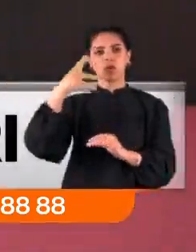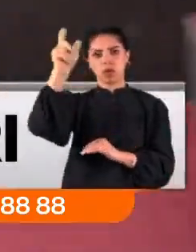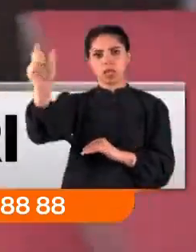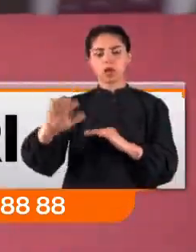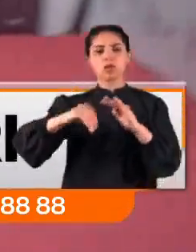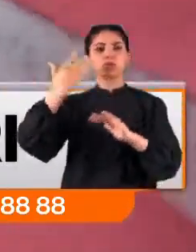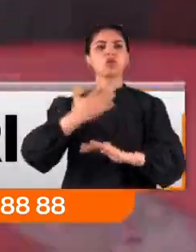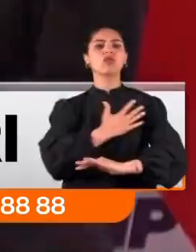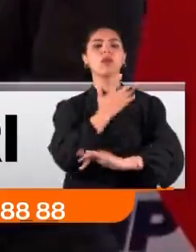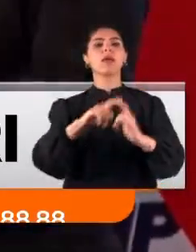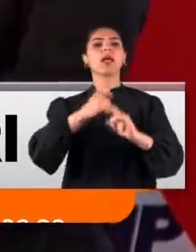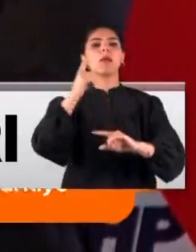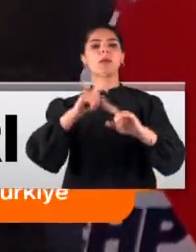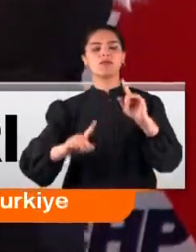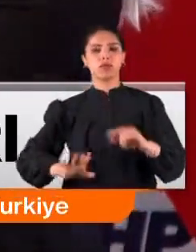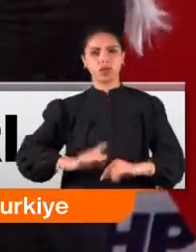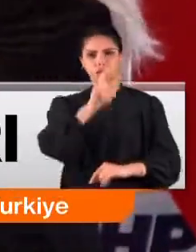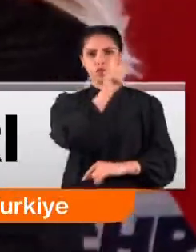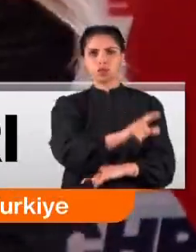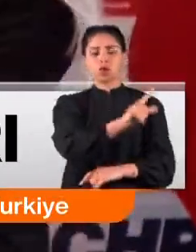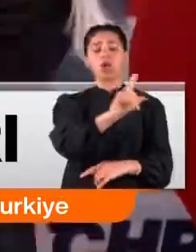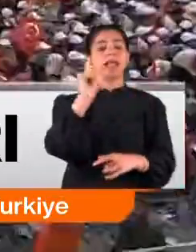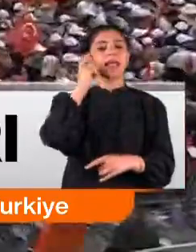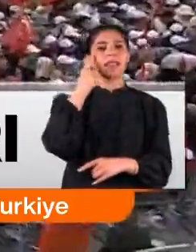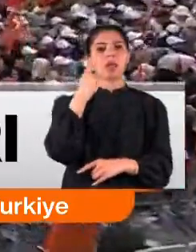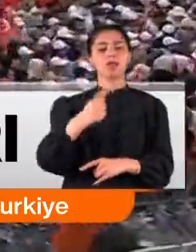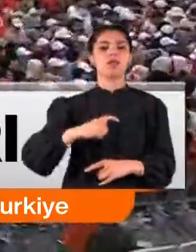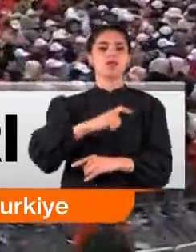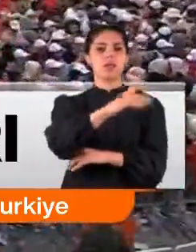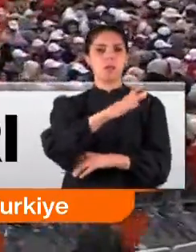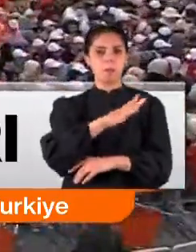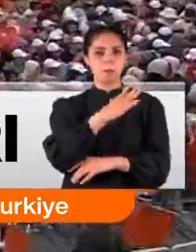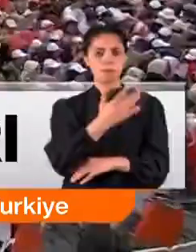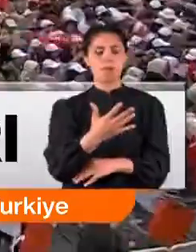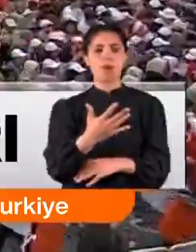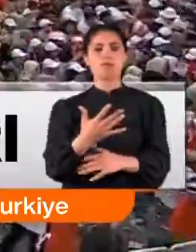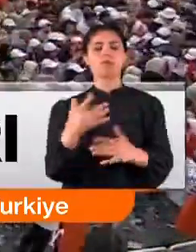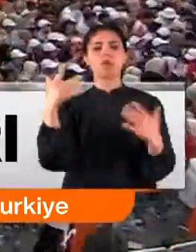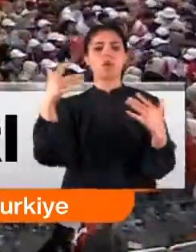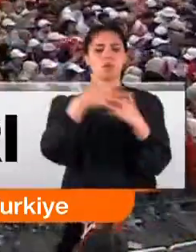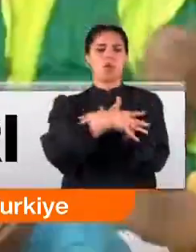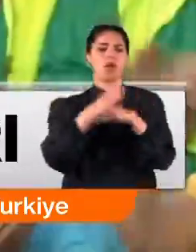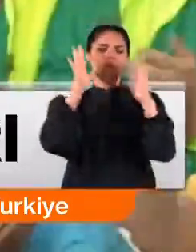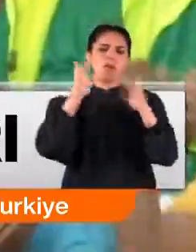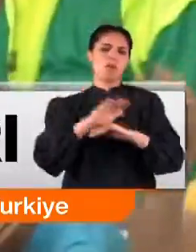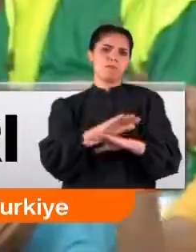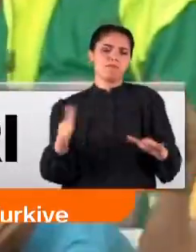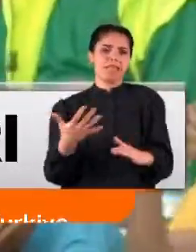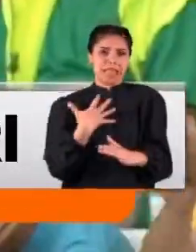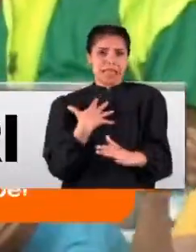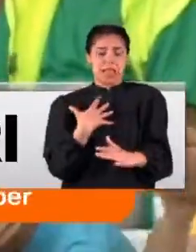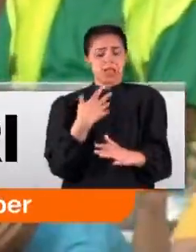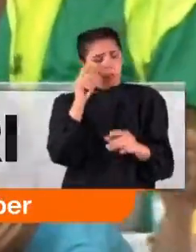Başkanı Kemal Kılıçdaroğlu'nun asılsız iddialarına getirdi sözü. Yatsı geldi geçiyor Bay Kemal. Kendine